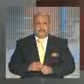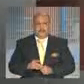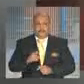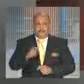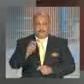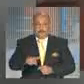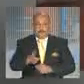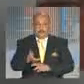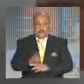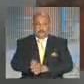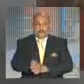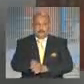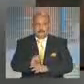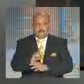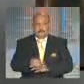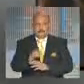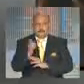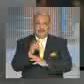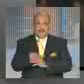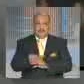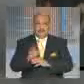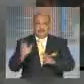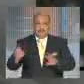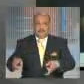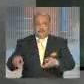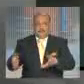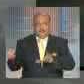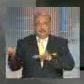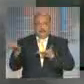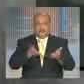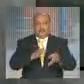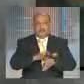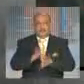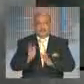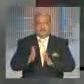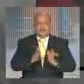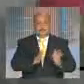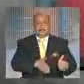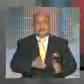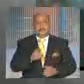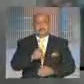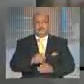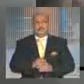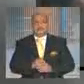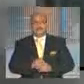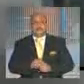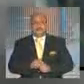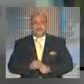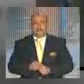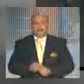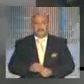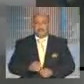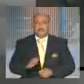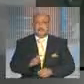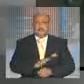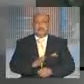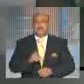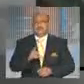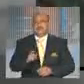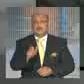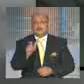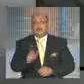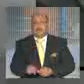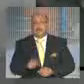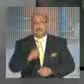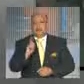كان برفقته شخص ثان إلا أنه تمكن من الفرار. تقرير الطب الشرعي أفاد أن الهالك تلقى